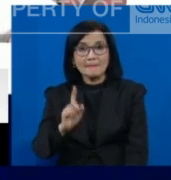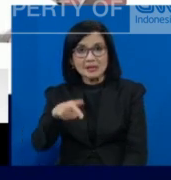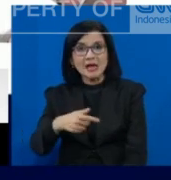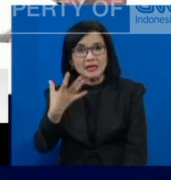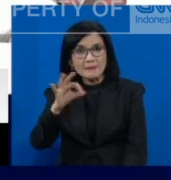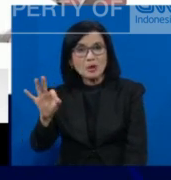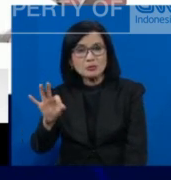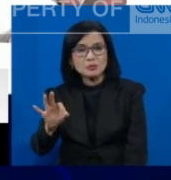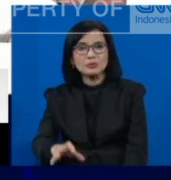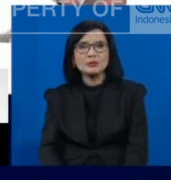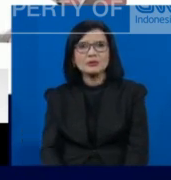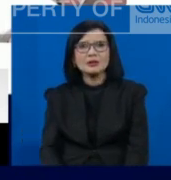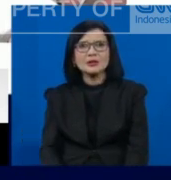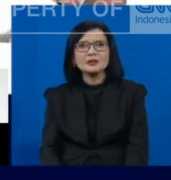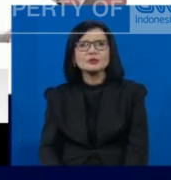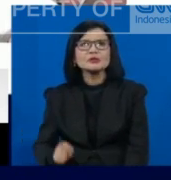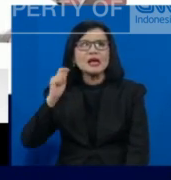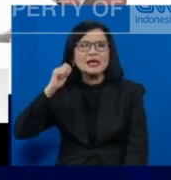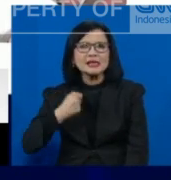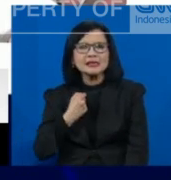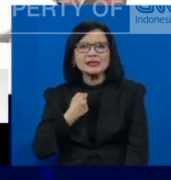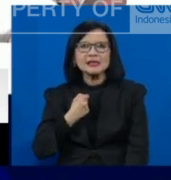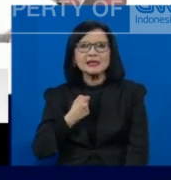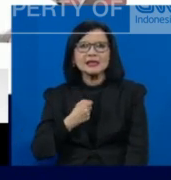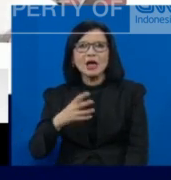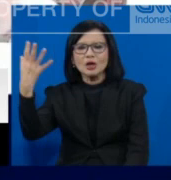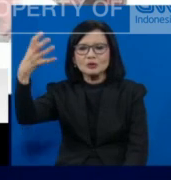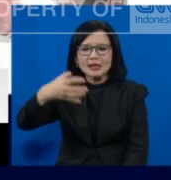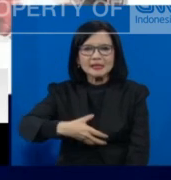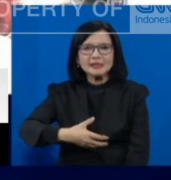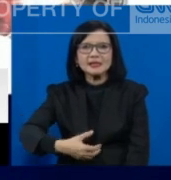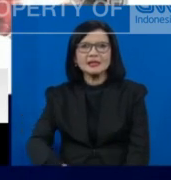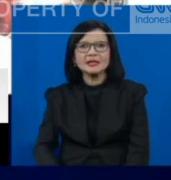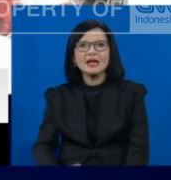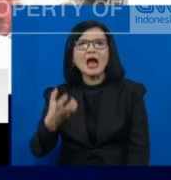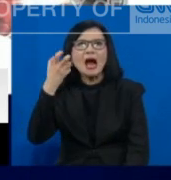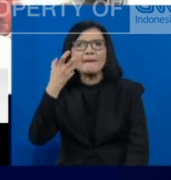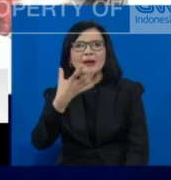hp-nya Ma terus Ibu naik bawa turun HP itu yang mulia